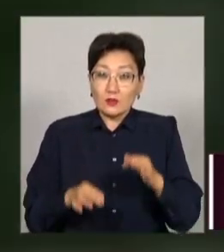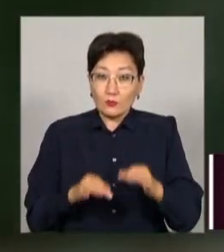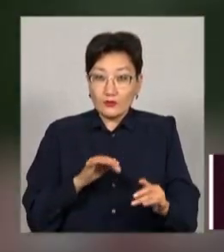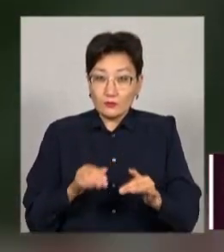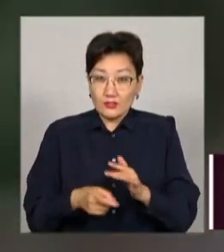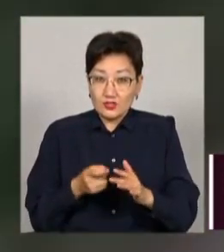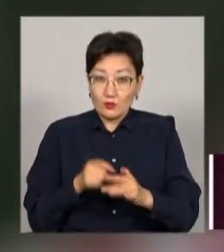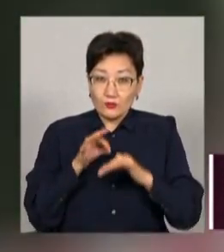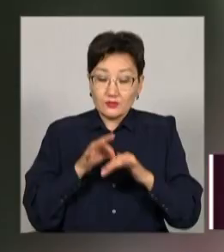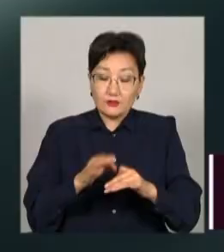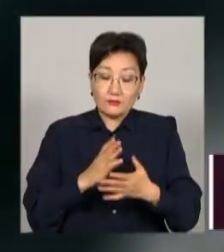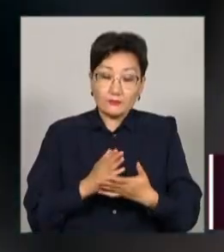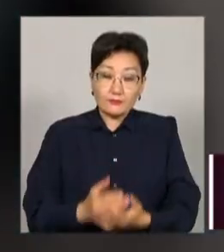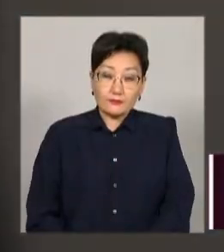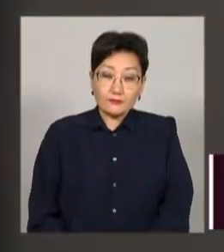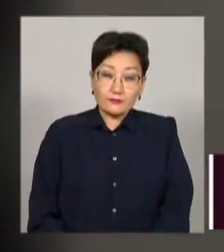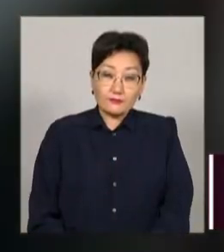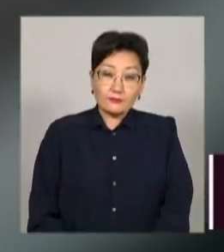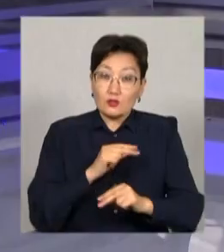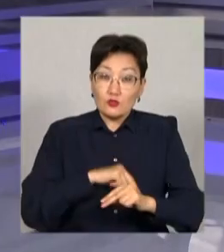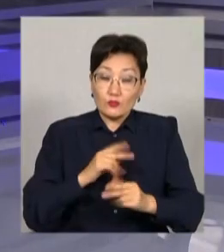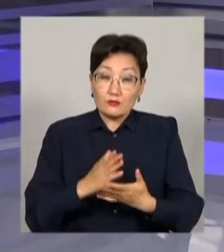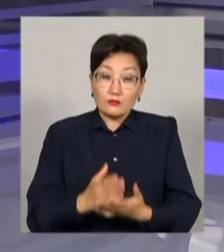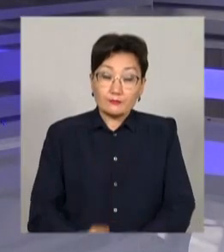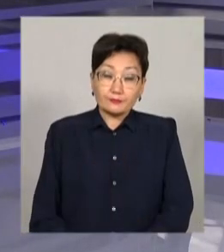medicinalıq sarıptamasa jürgizilip jatır.